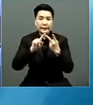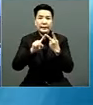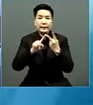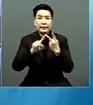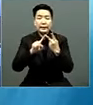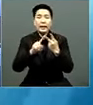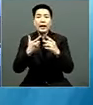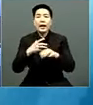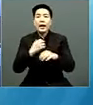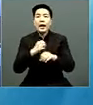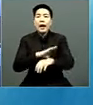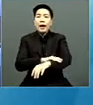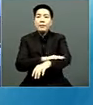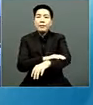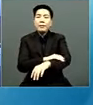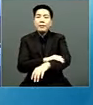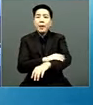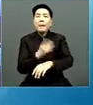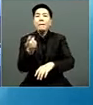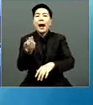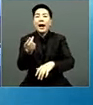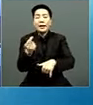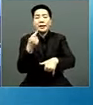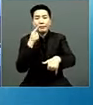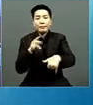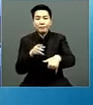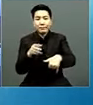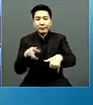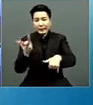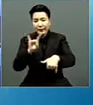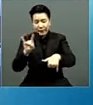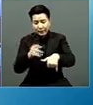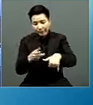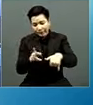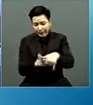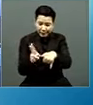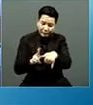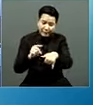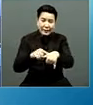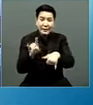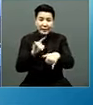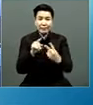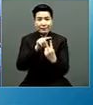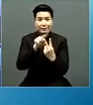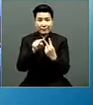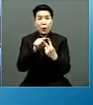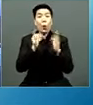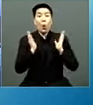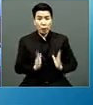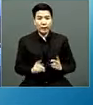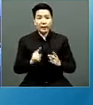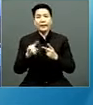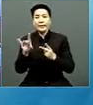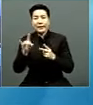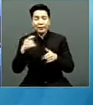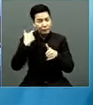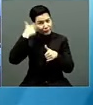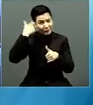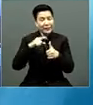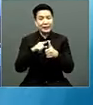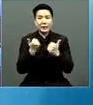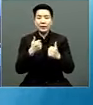านสปาอาบน้ำตัดขนรับเลี้ยงหรือรับฝากสัตว์นะครับก็พบว่าทางด้านเรื่องของทางเสริมส